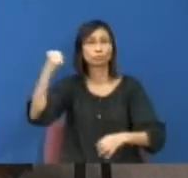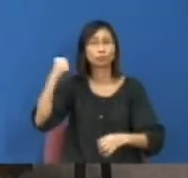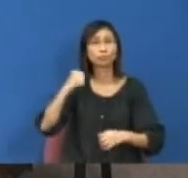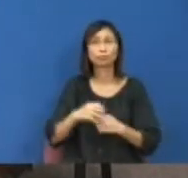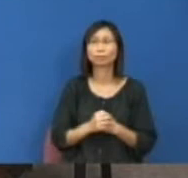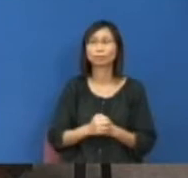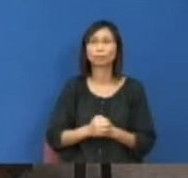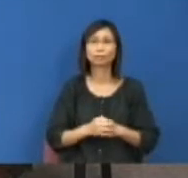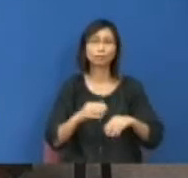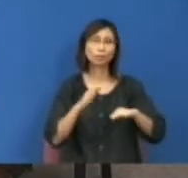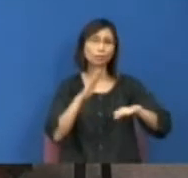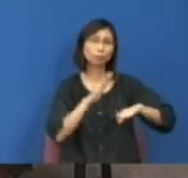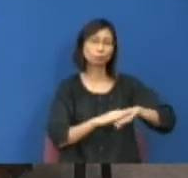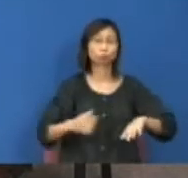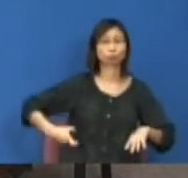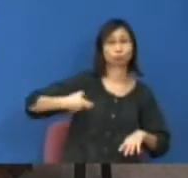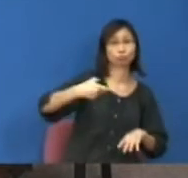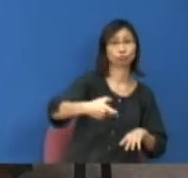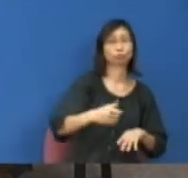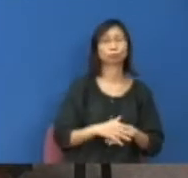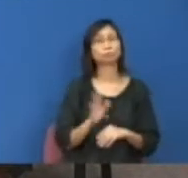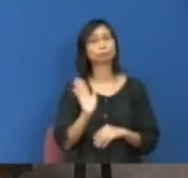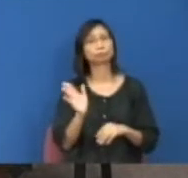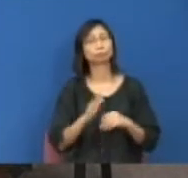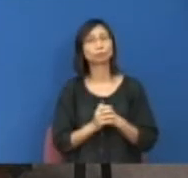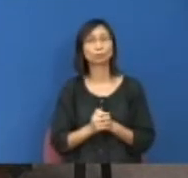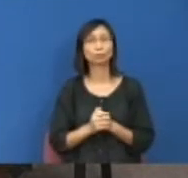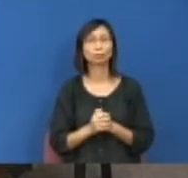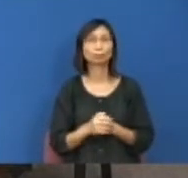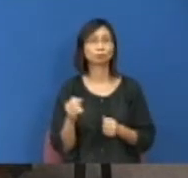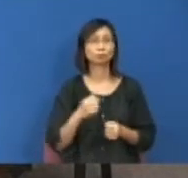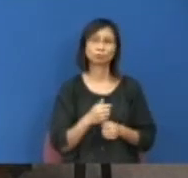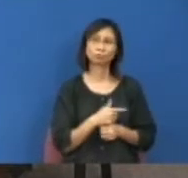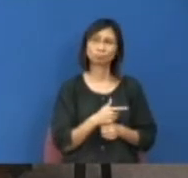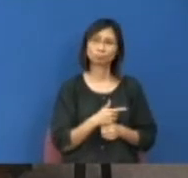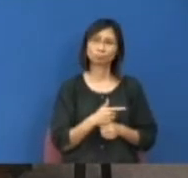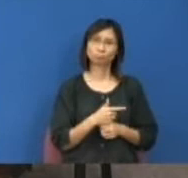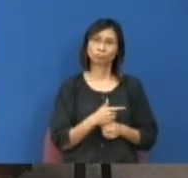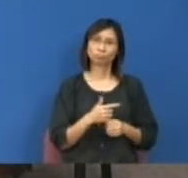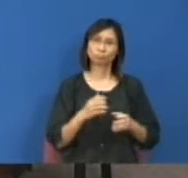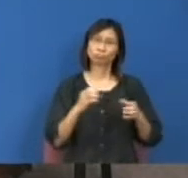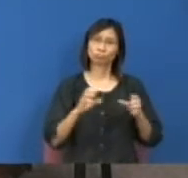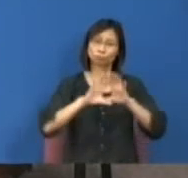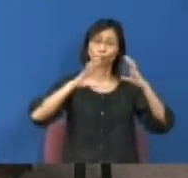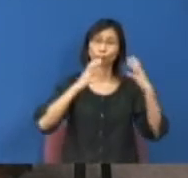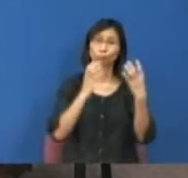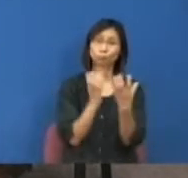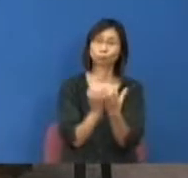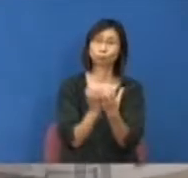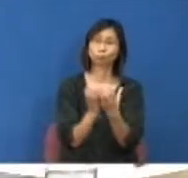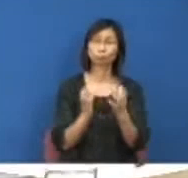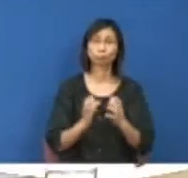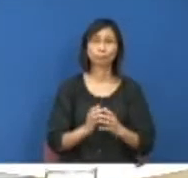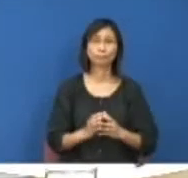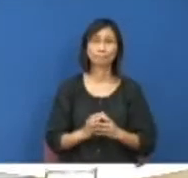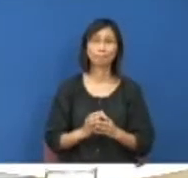保釋為條件的時候，經過了大家即經過了組織的